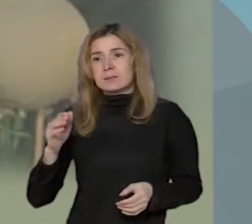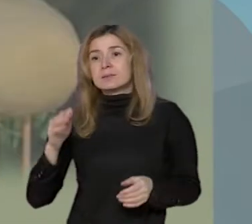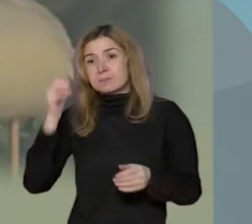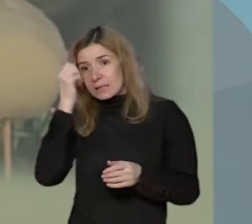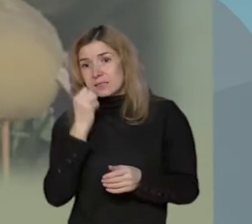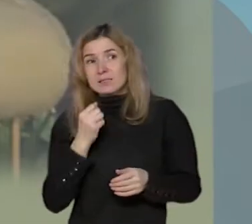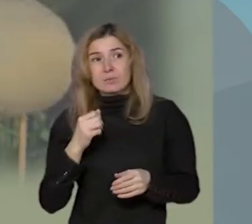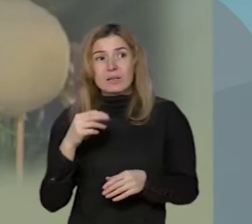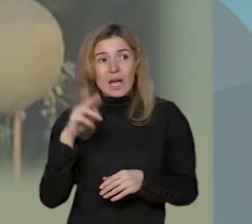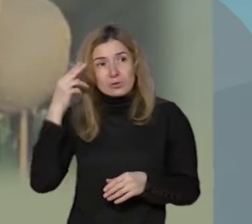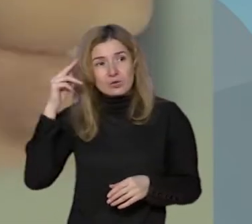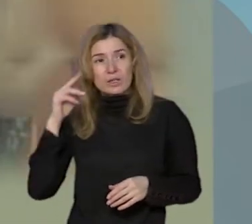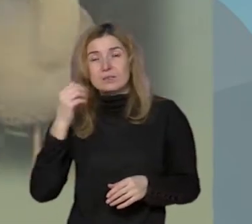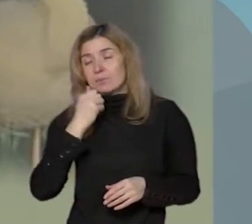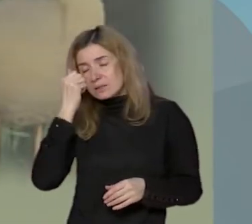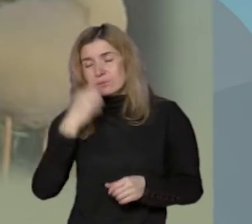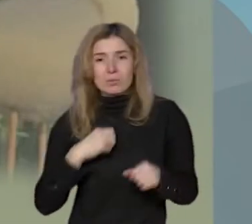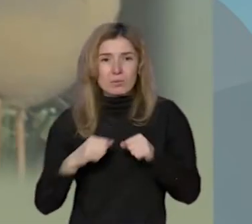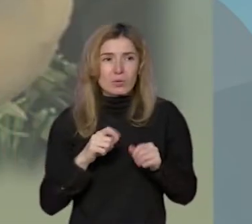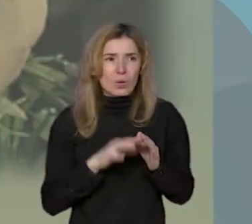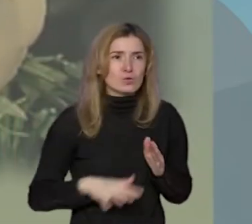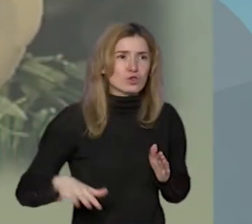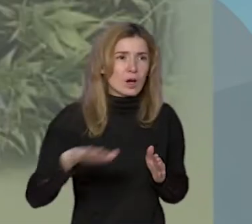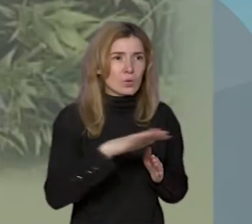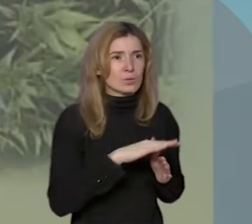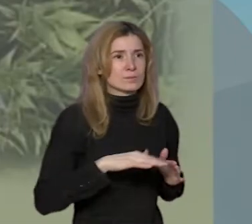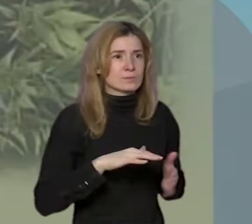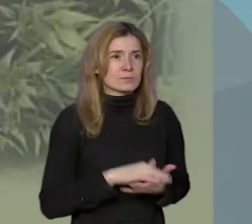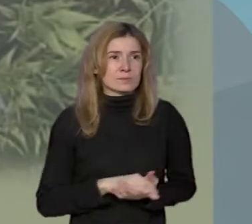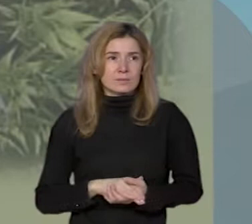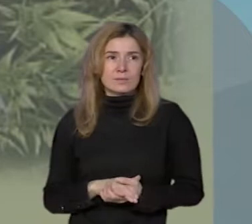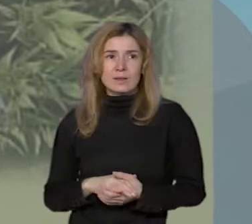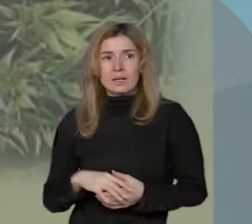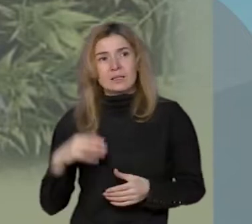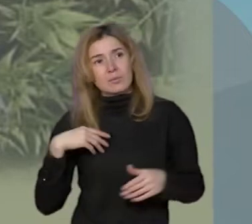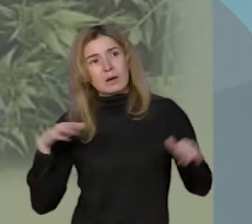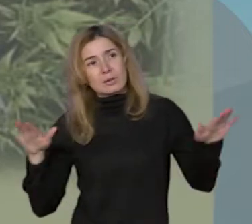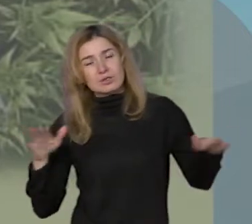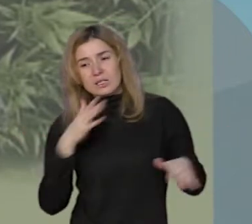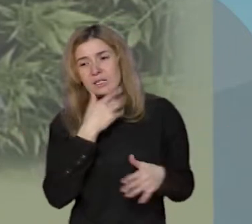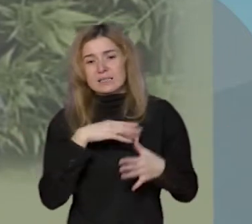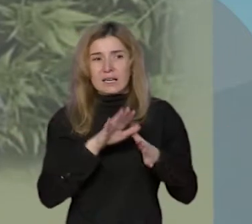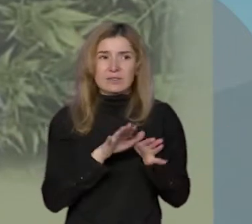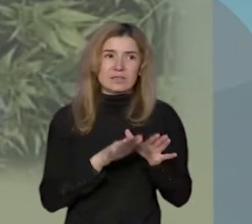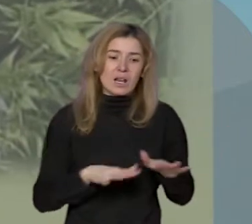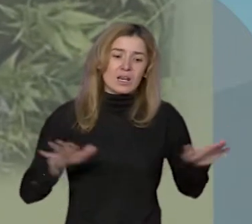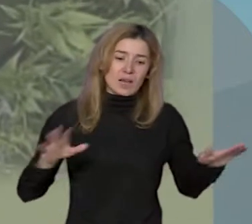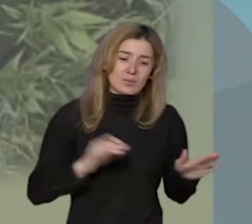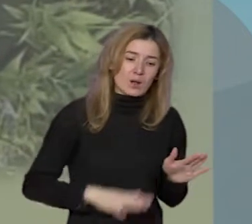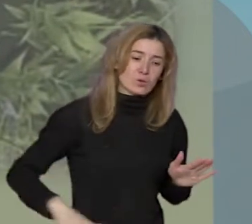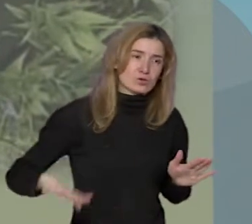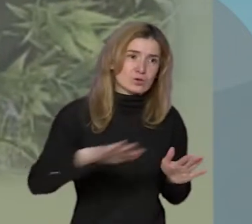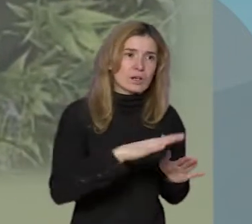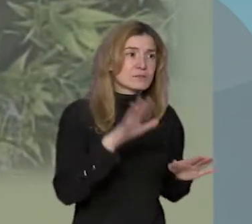Спасибо, дядюшка журавль, спасибо, побегу. Мы, бабочки-красавицы, летаем над лужком. Нам